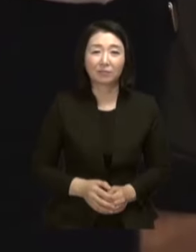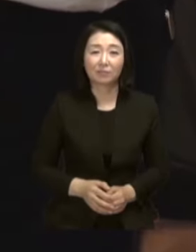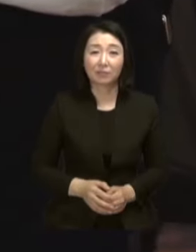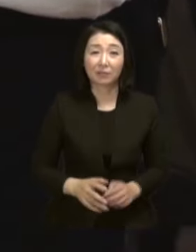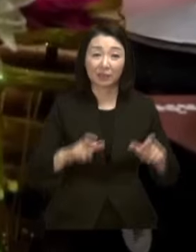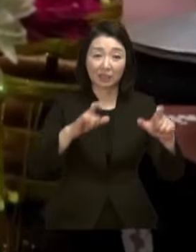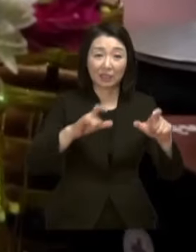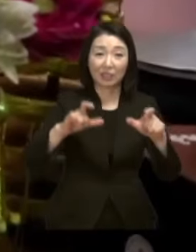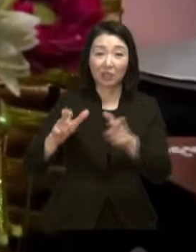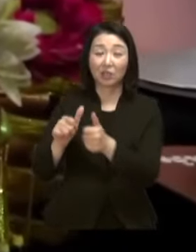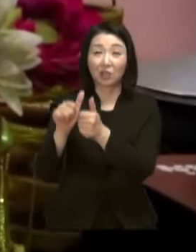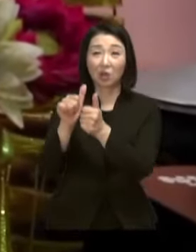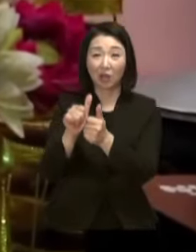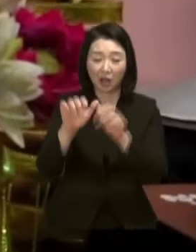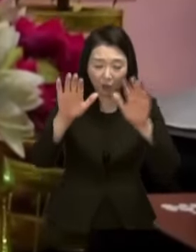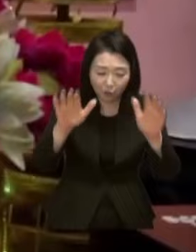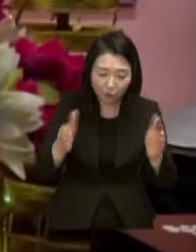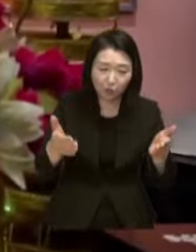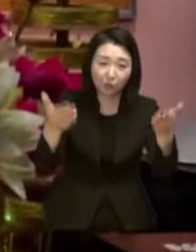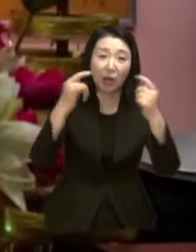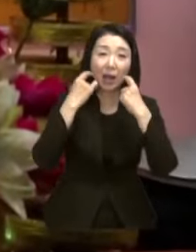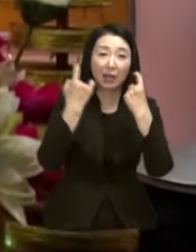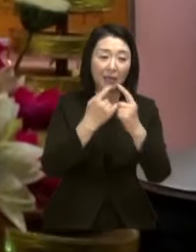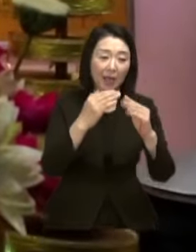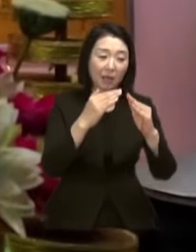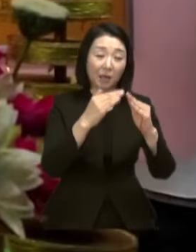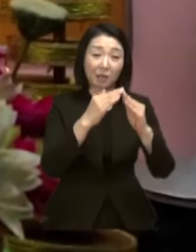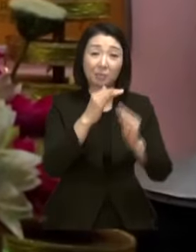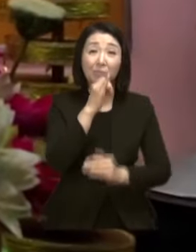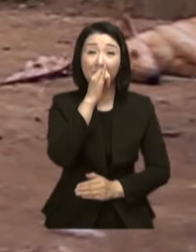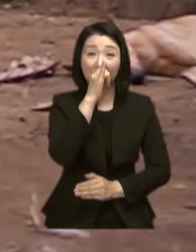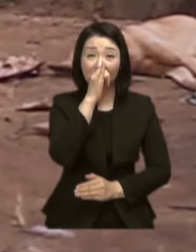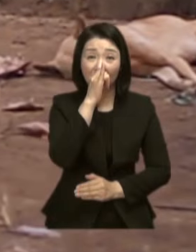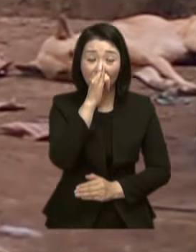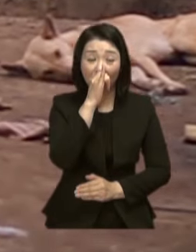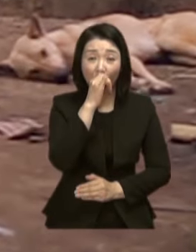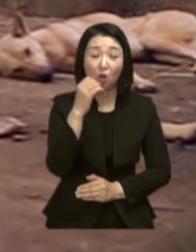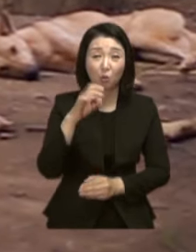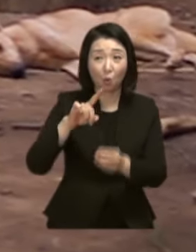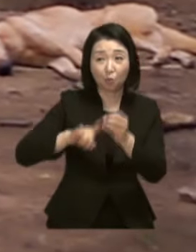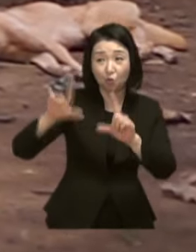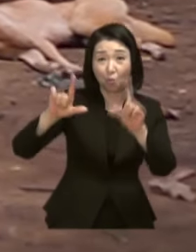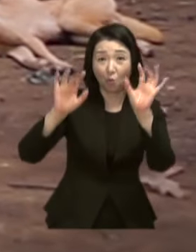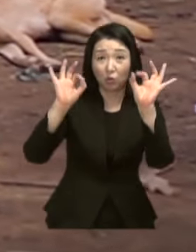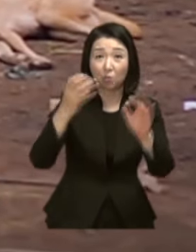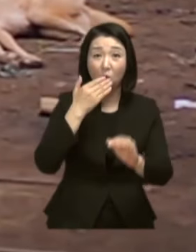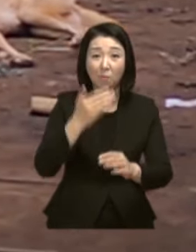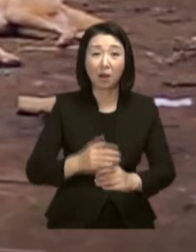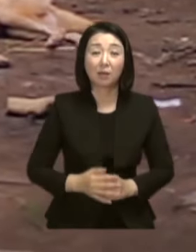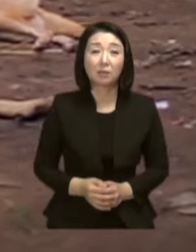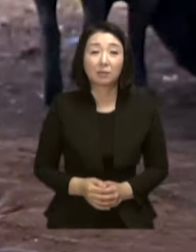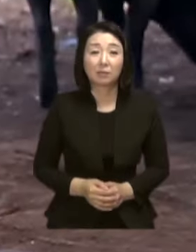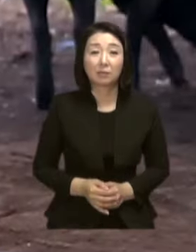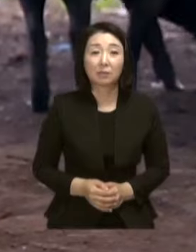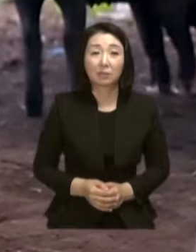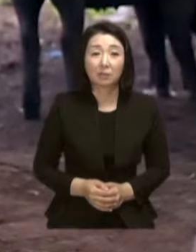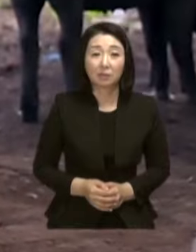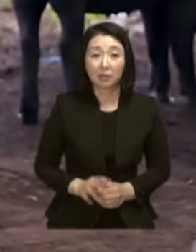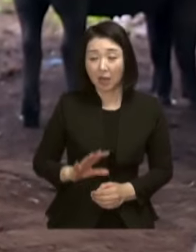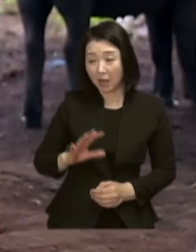지역에 따라 힌두교와 민간 신앙이 혼합된 불교 모습도 볼 수 있다. 이러한 캄보디아는